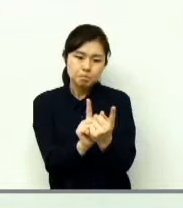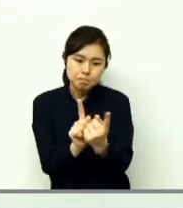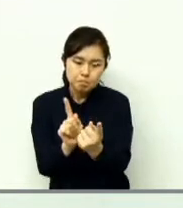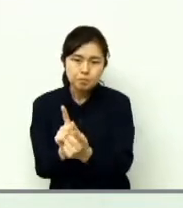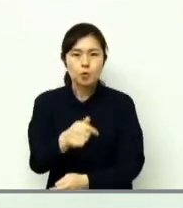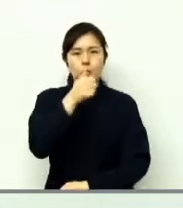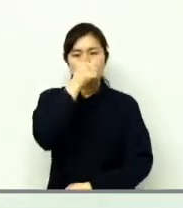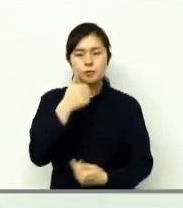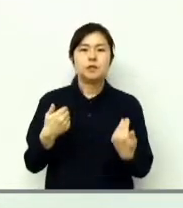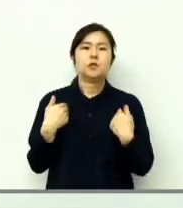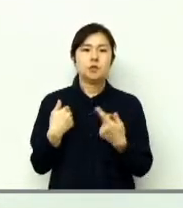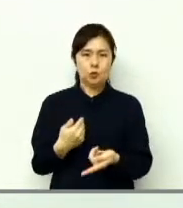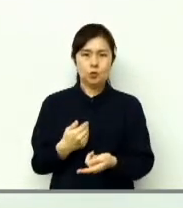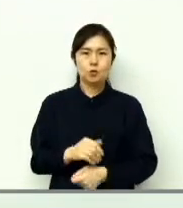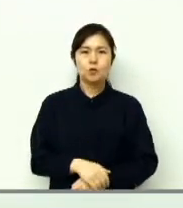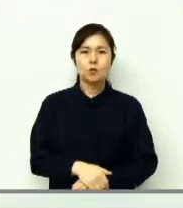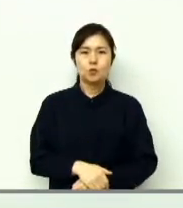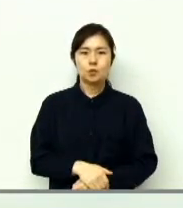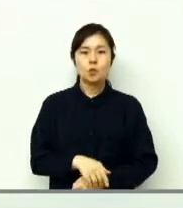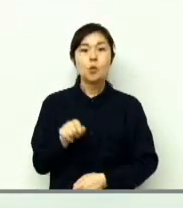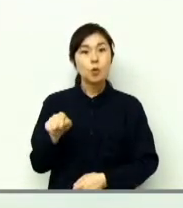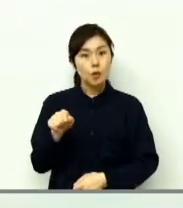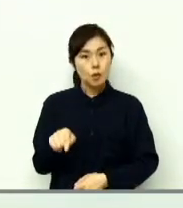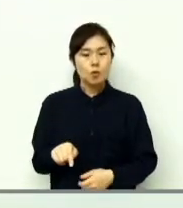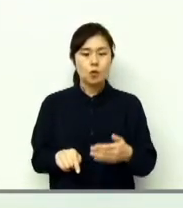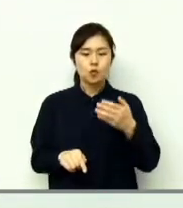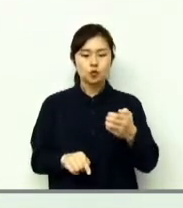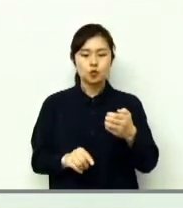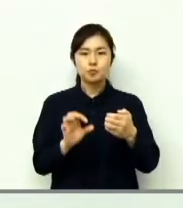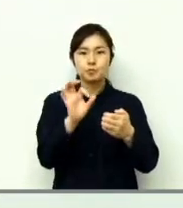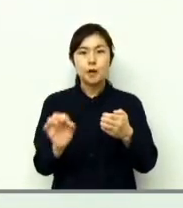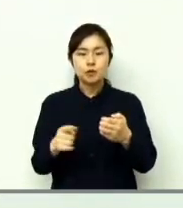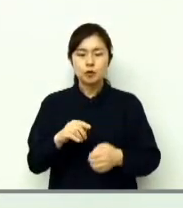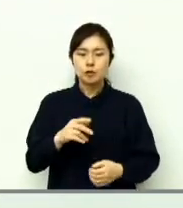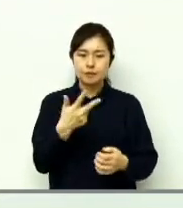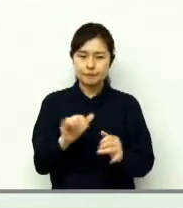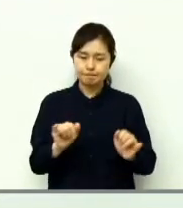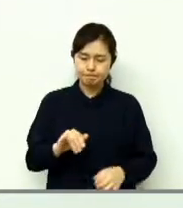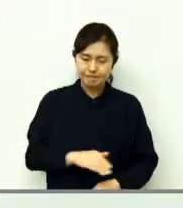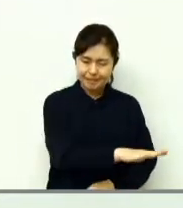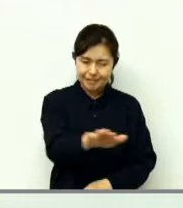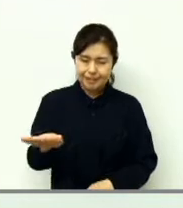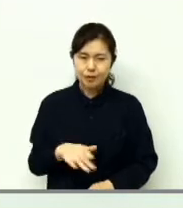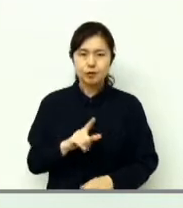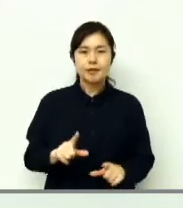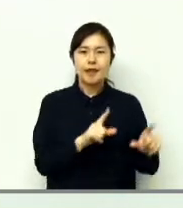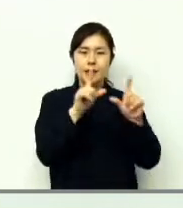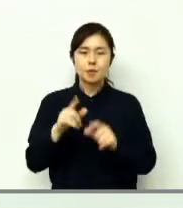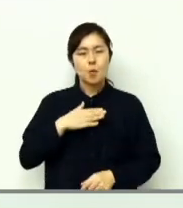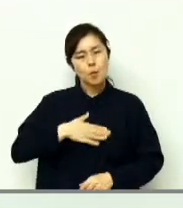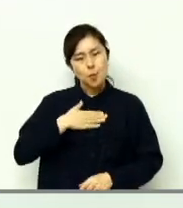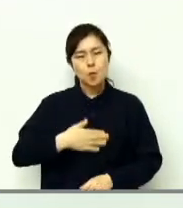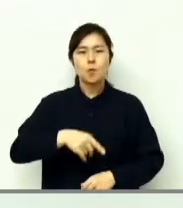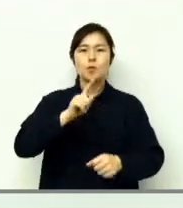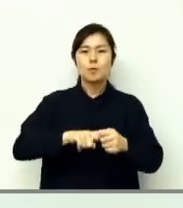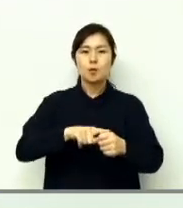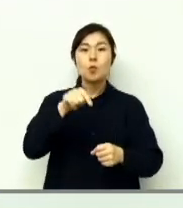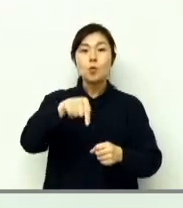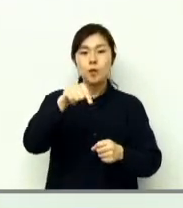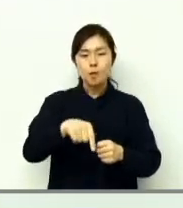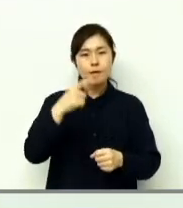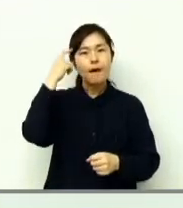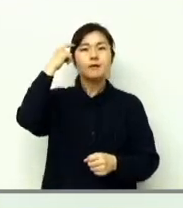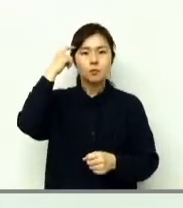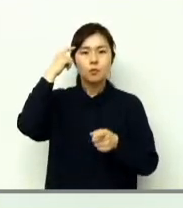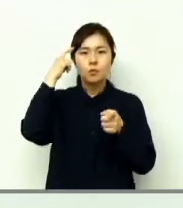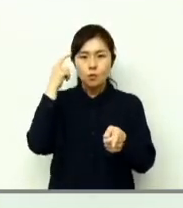2020年度までに 90% 以上にする CS90 運動というのを展開しております。様々な施策を通じて市民